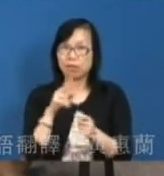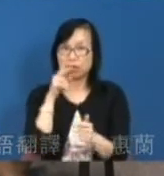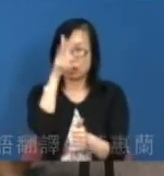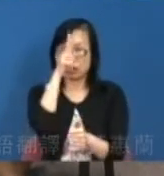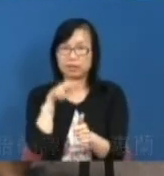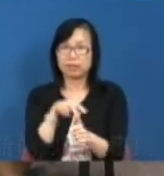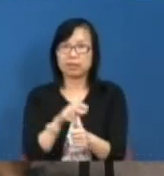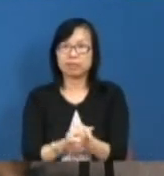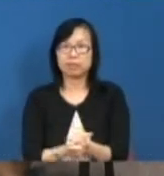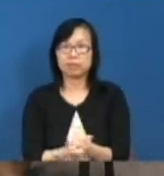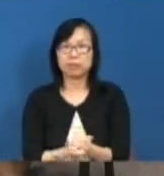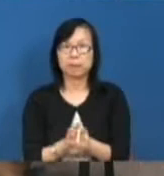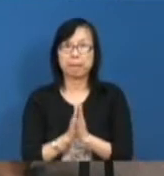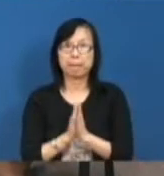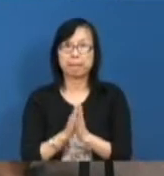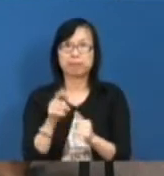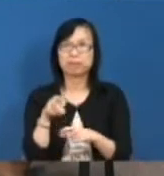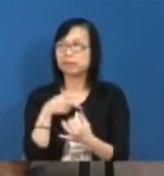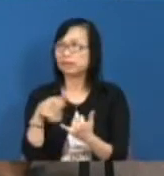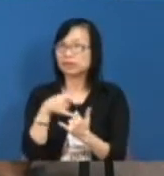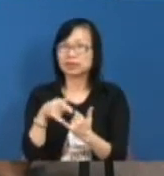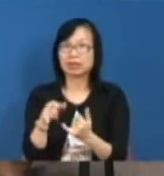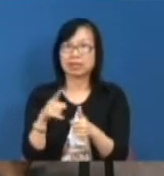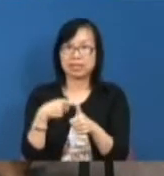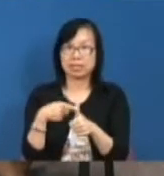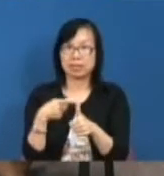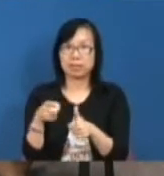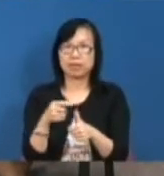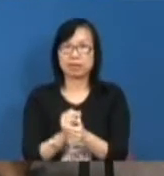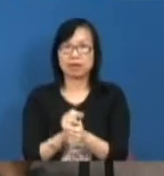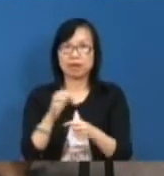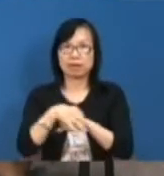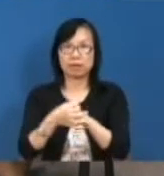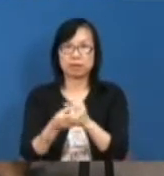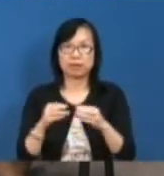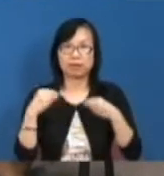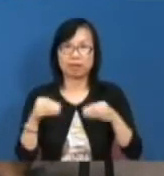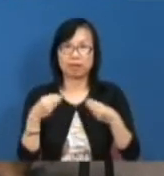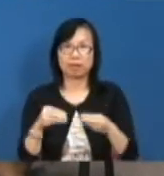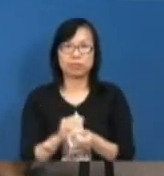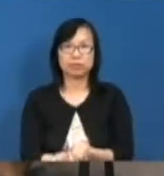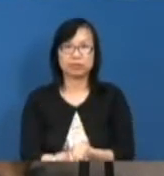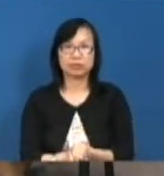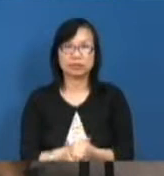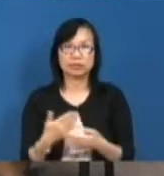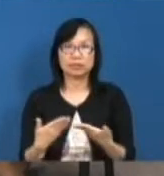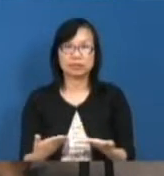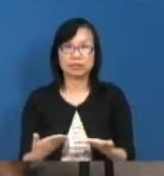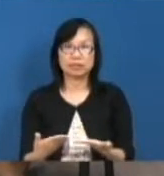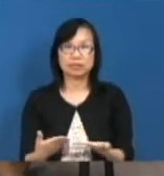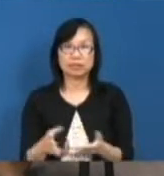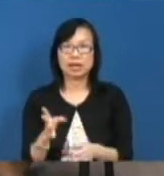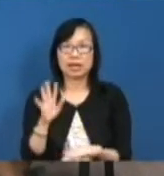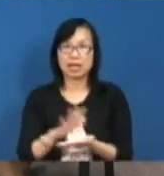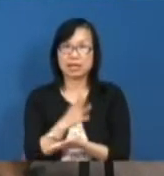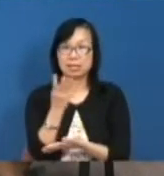啊，都係時候咧拜山要講清講楚。 首先咧，我做一個國民教育先啦。 好啦。 即係喺呢一個